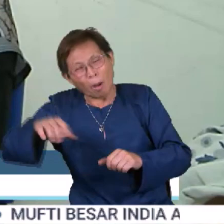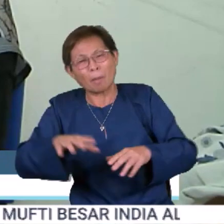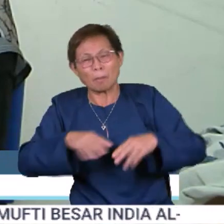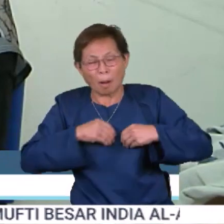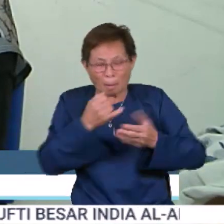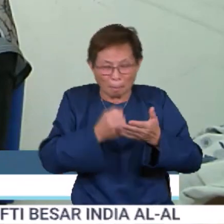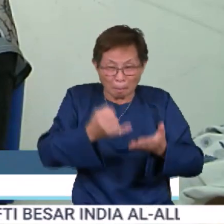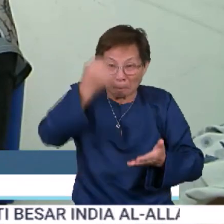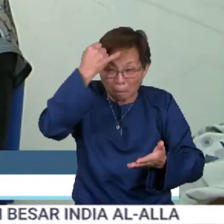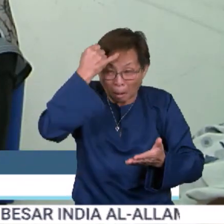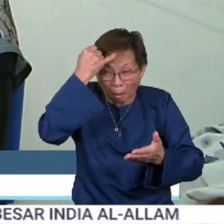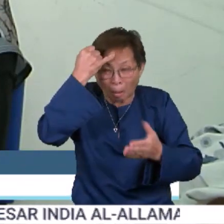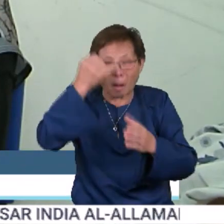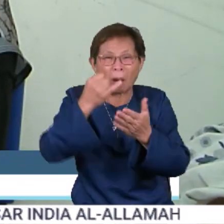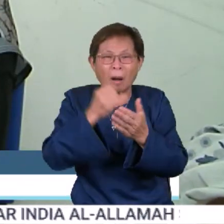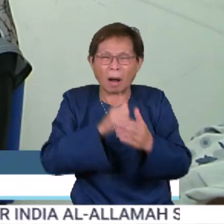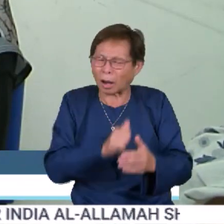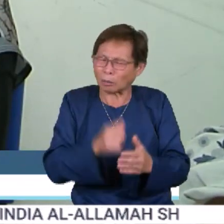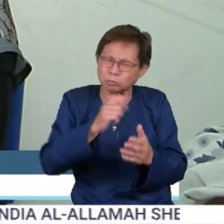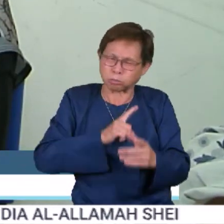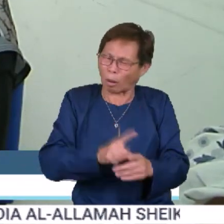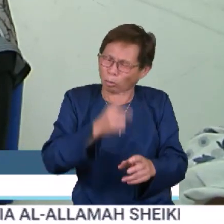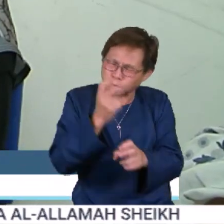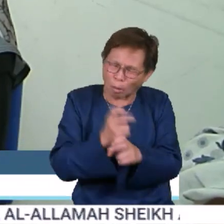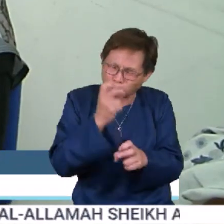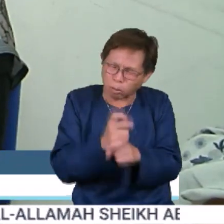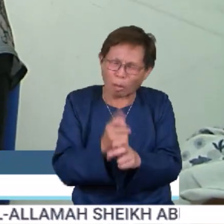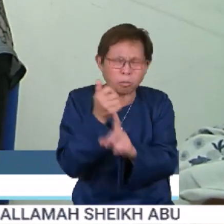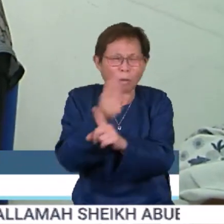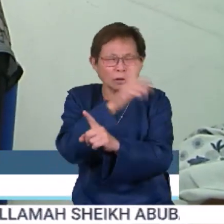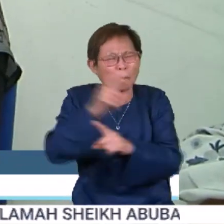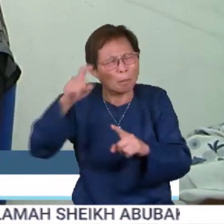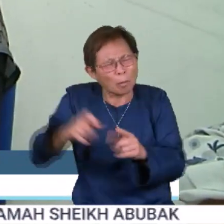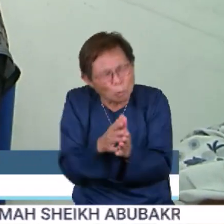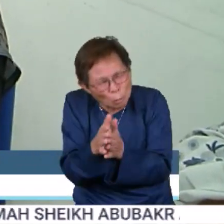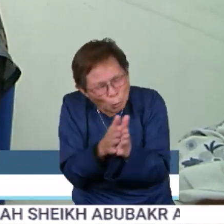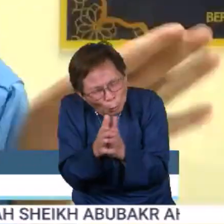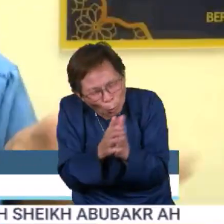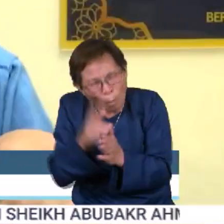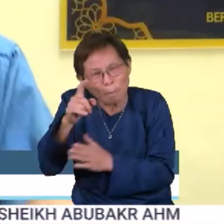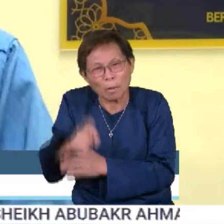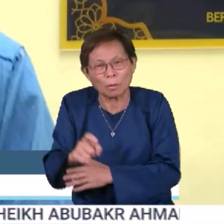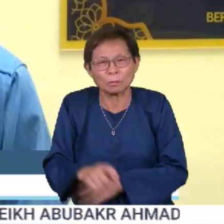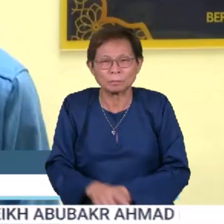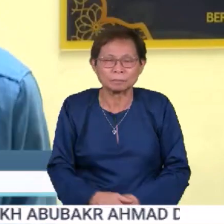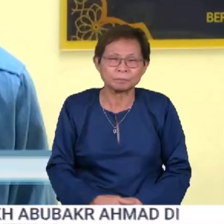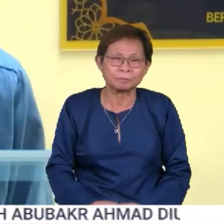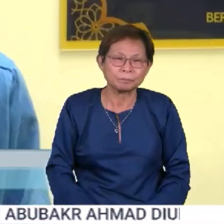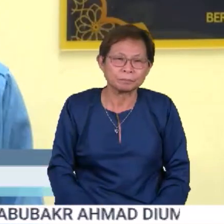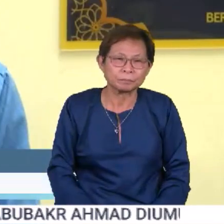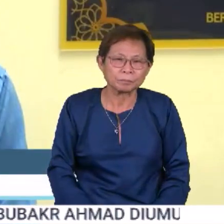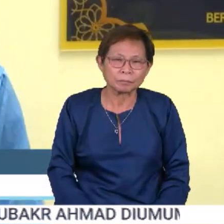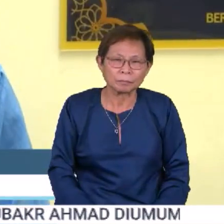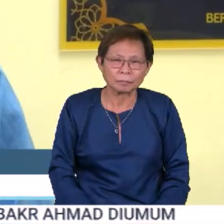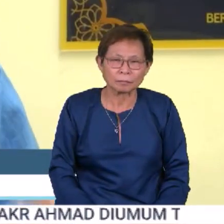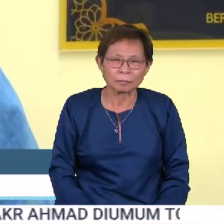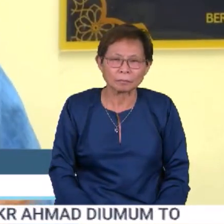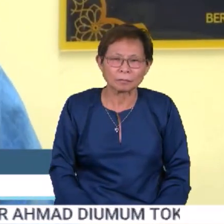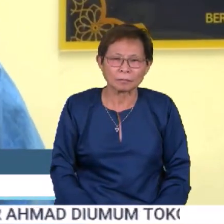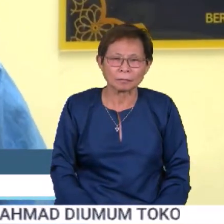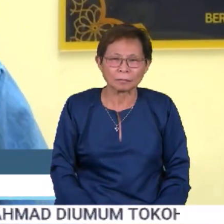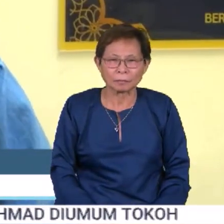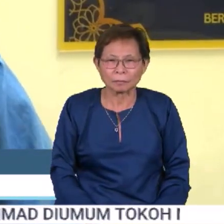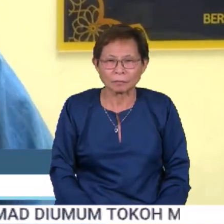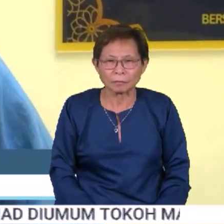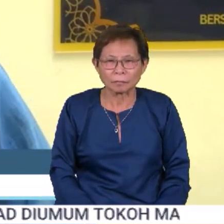agama mempunyai cabaran tersendiri dan memerlukan kesungguhan. Saya nak tune saja. Bulan sehari-hari saya